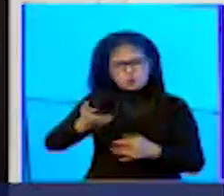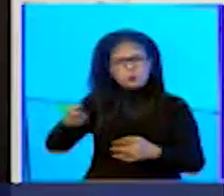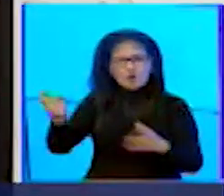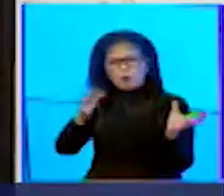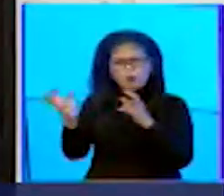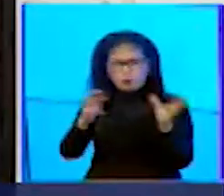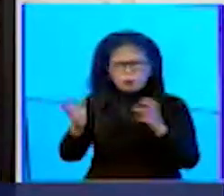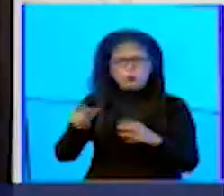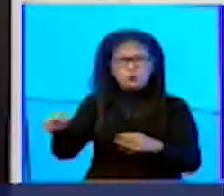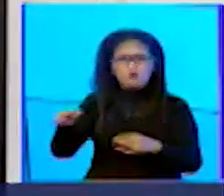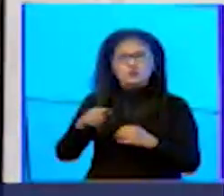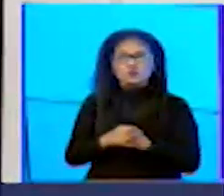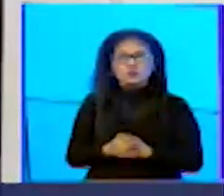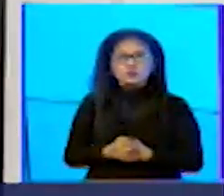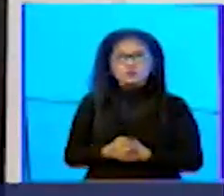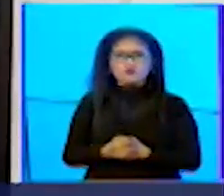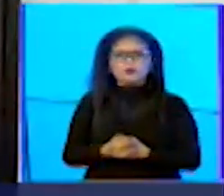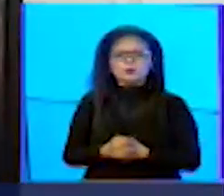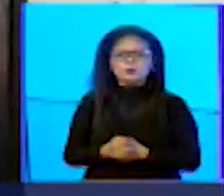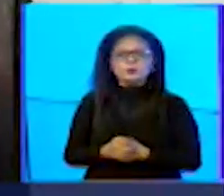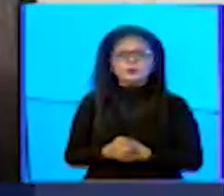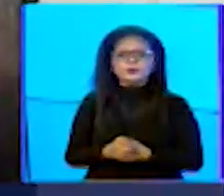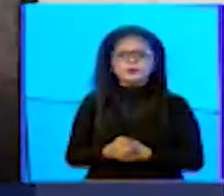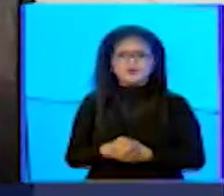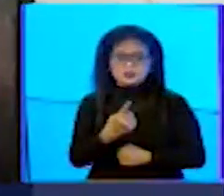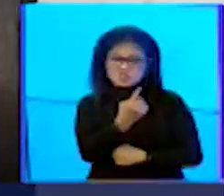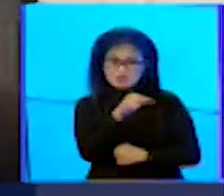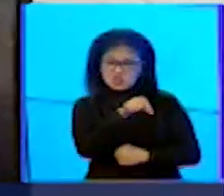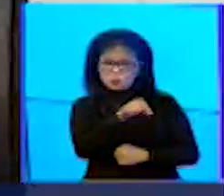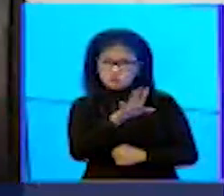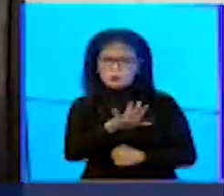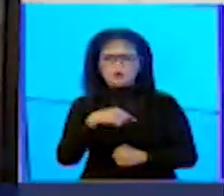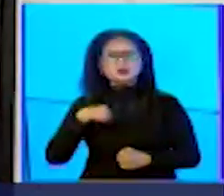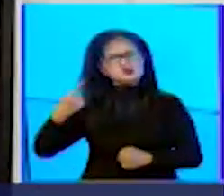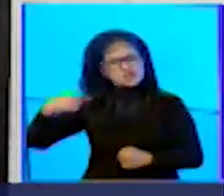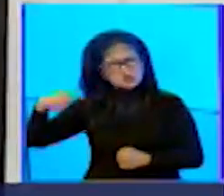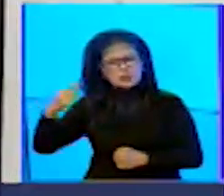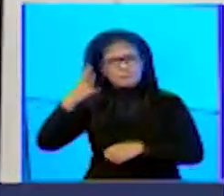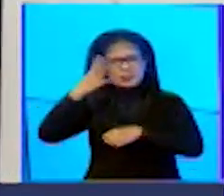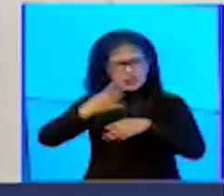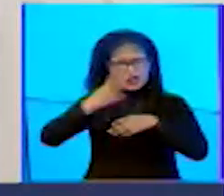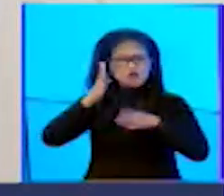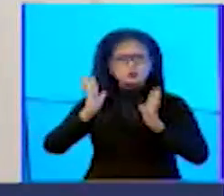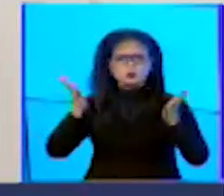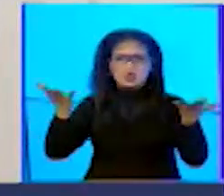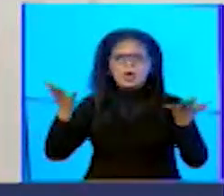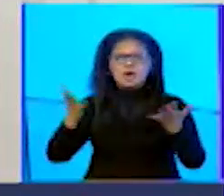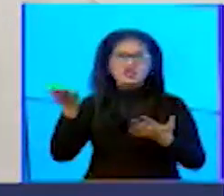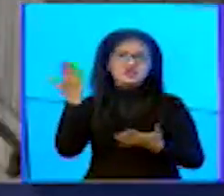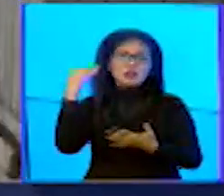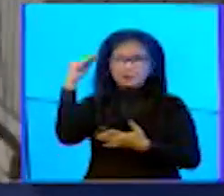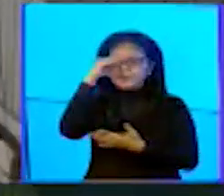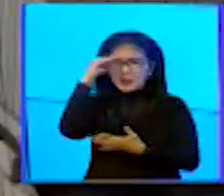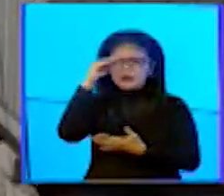tawuran Pak? Sering, kalau untuk tawuran ini yang kejadian ini 4 hari berturut-turut. 4 hari berturut-turut? Yang pagi 2 kali, yang malam 2 kali.